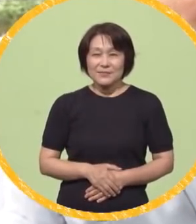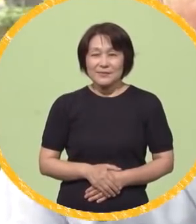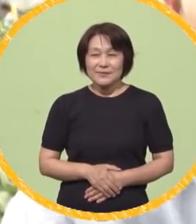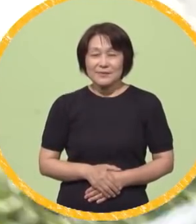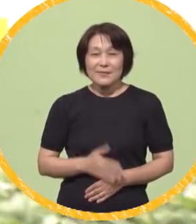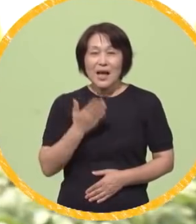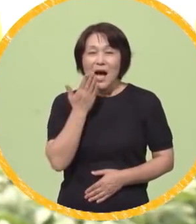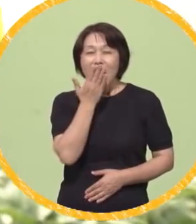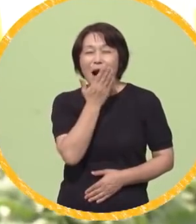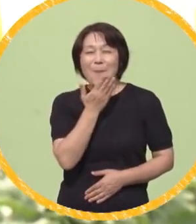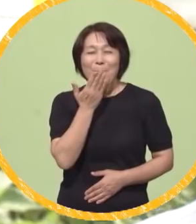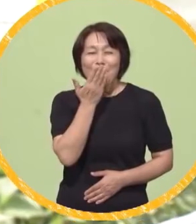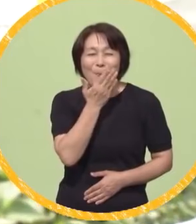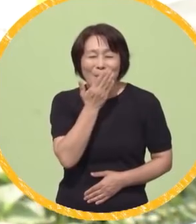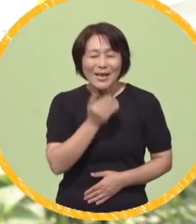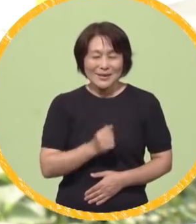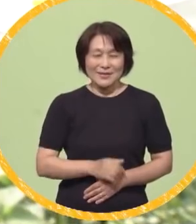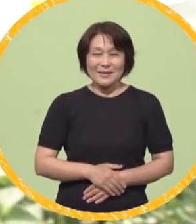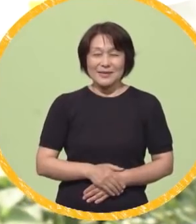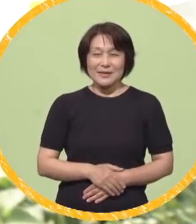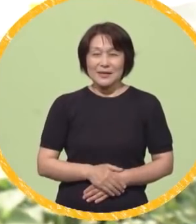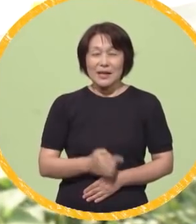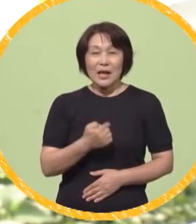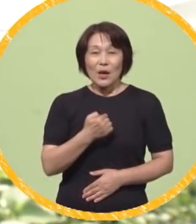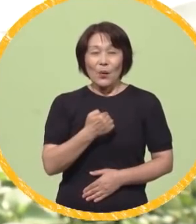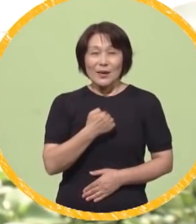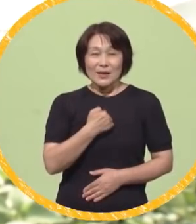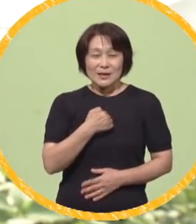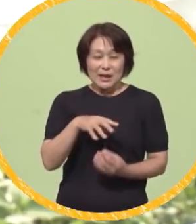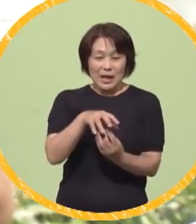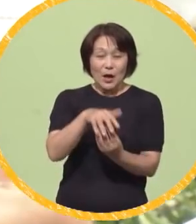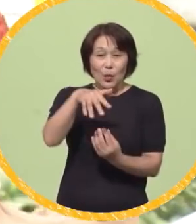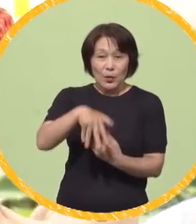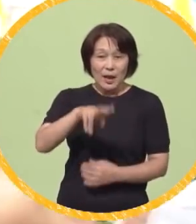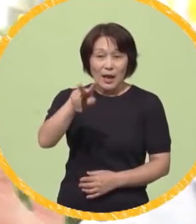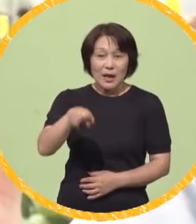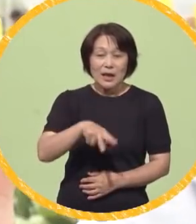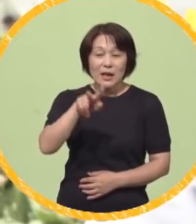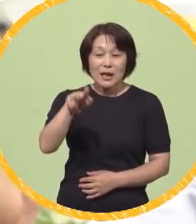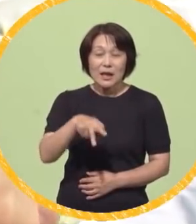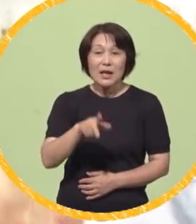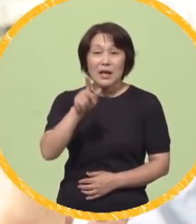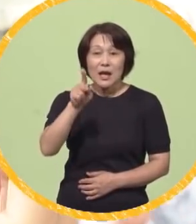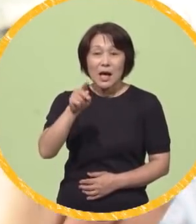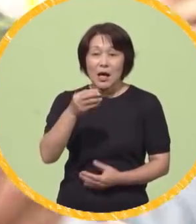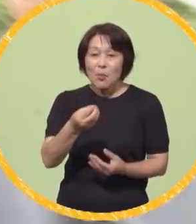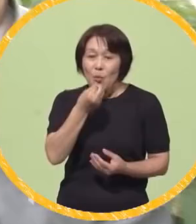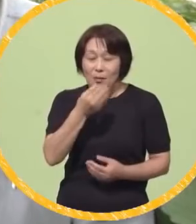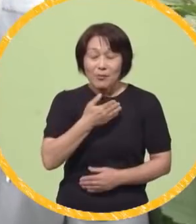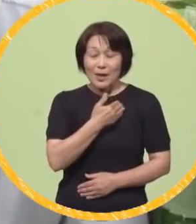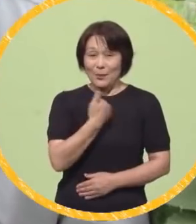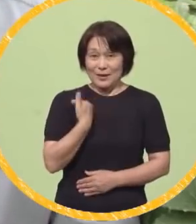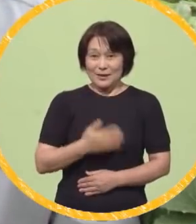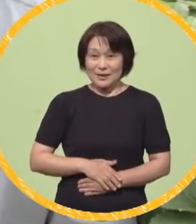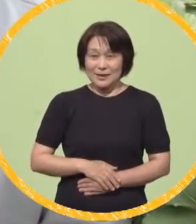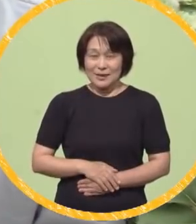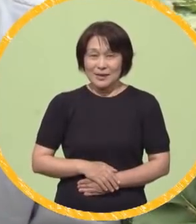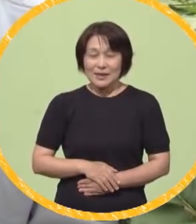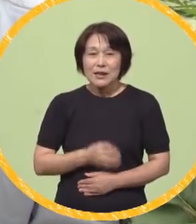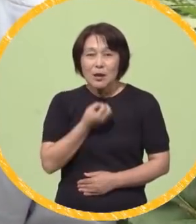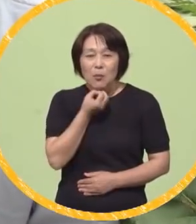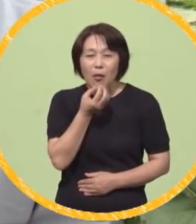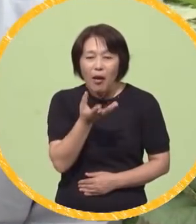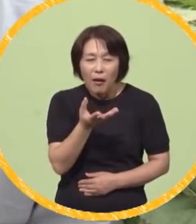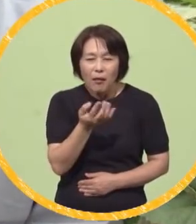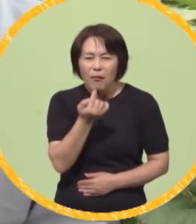うん、甘いですね。いや、私箱根リリカなら食べられます。 食べられますか。 ちょっとここだけの話、実はイ